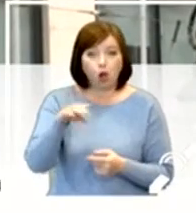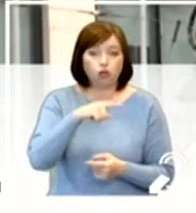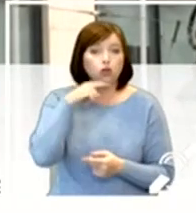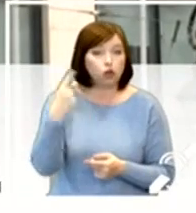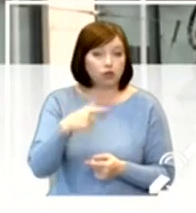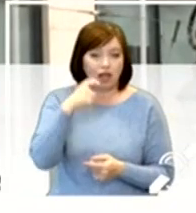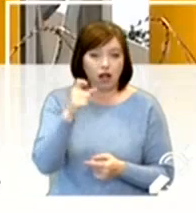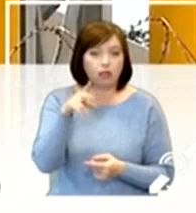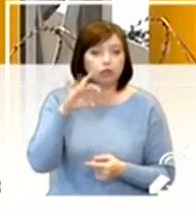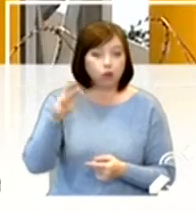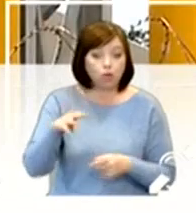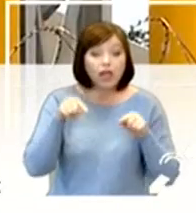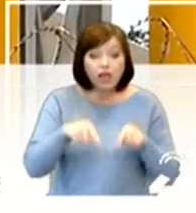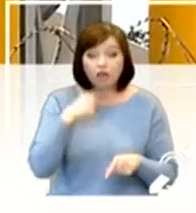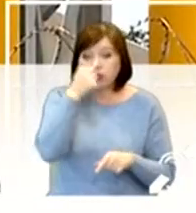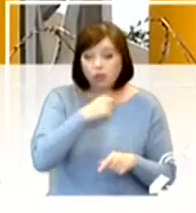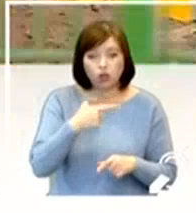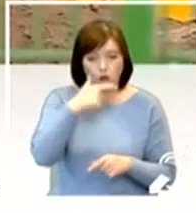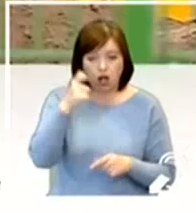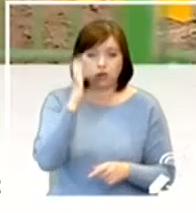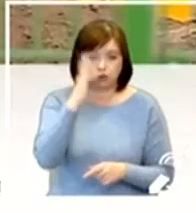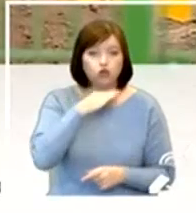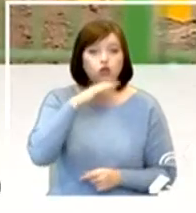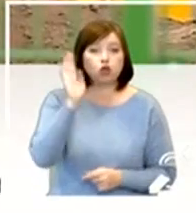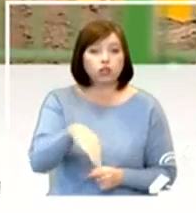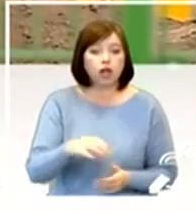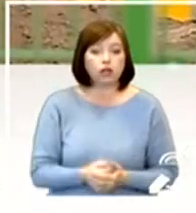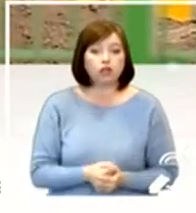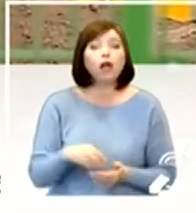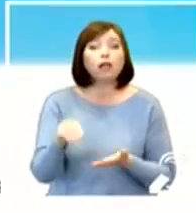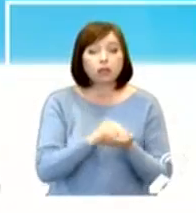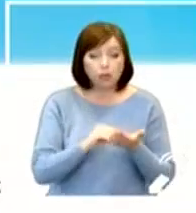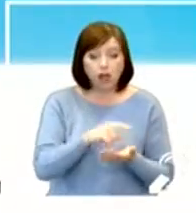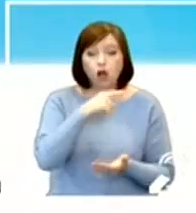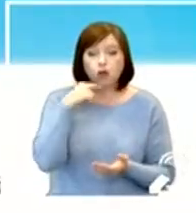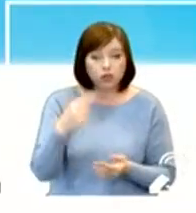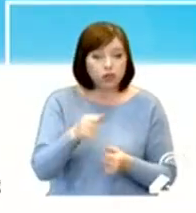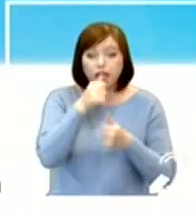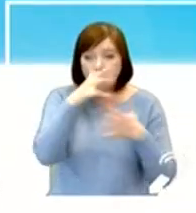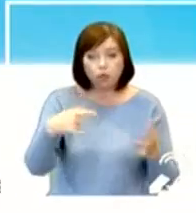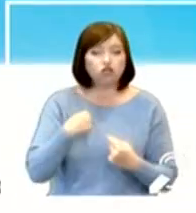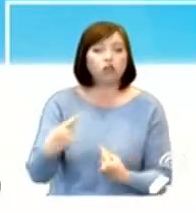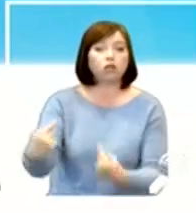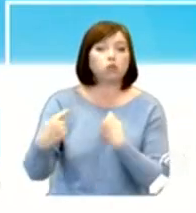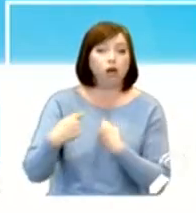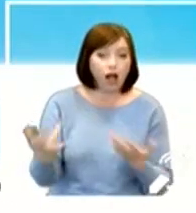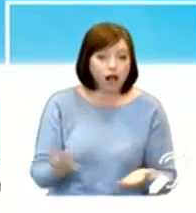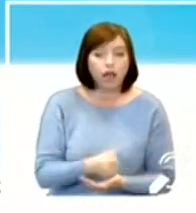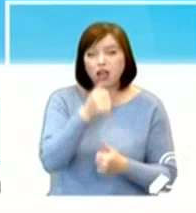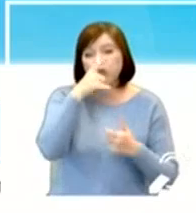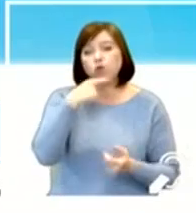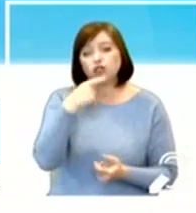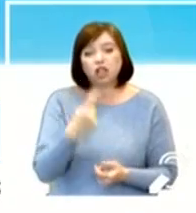și în acest sezon nu va duce lipsă de gaze naturale. Repet, Federația Rusă nu ne mai poate șantaja, nu poate să ne